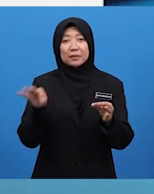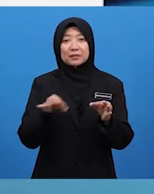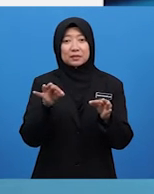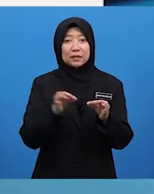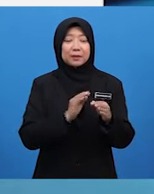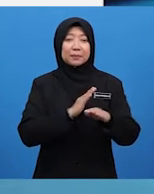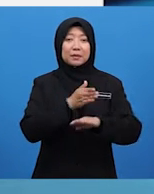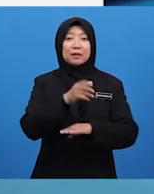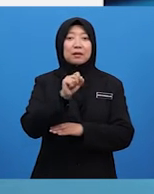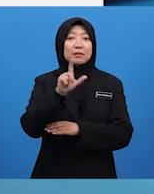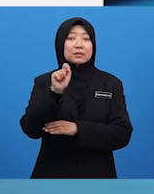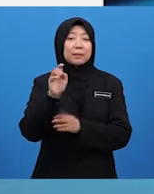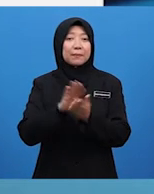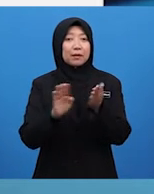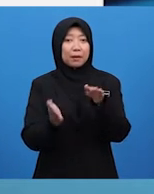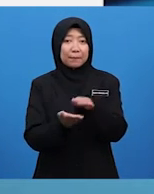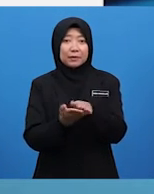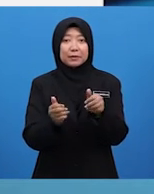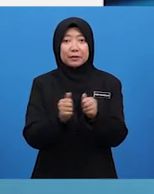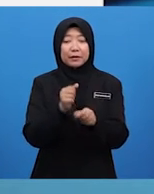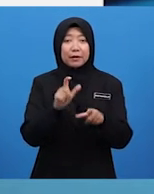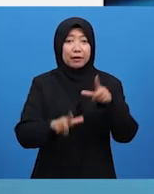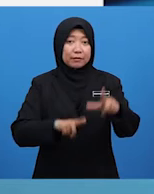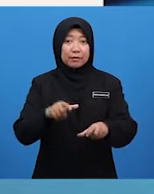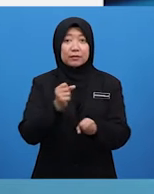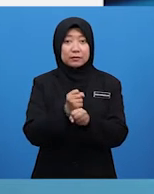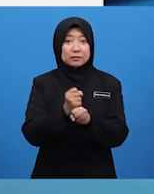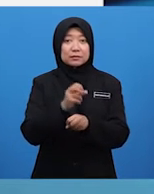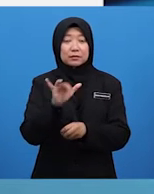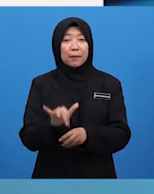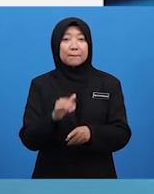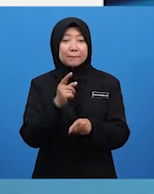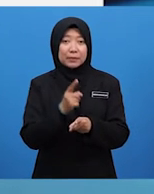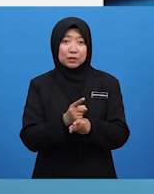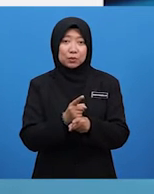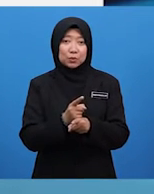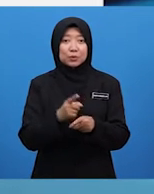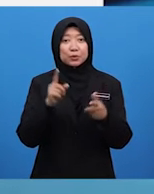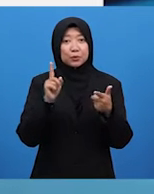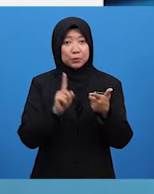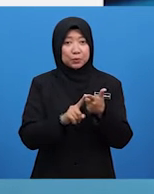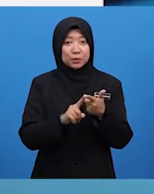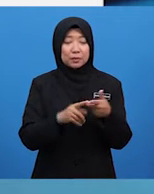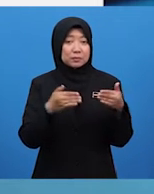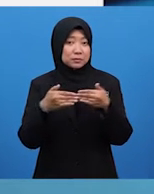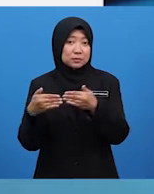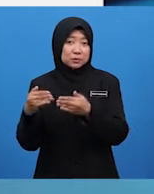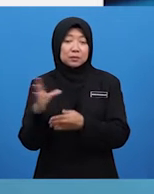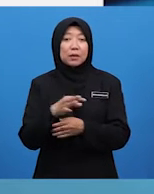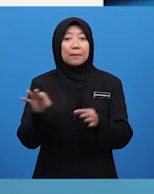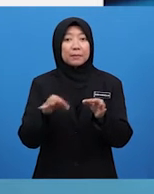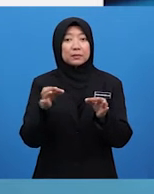belah slip berlapik dengan langkah kerja yang betul. Kedua, mencantum dan menjahit